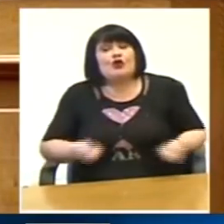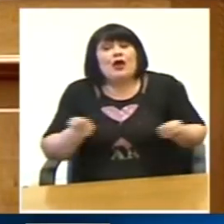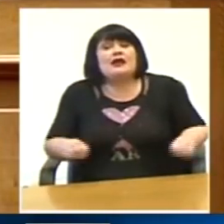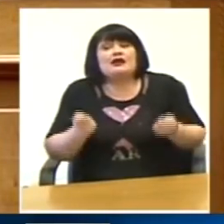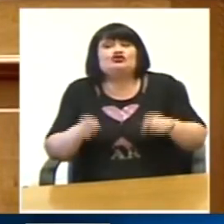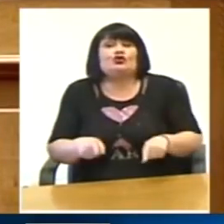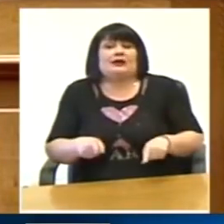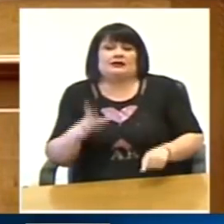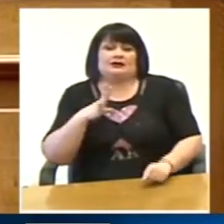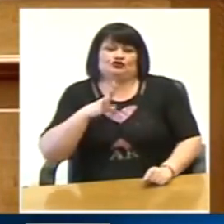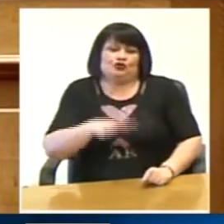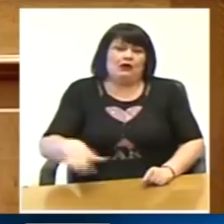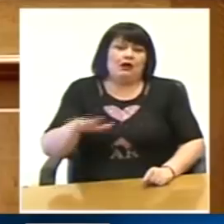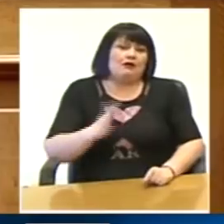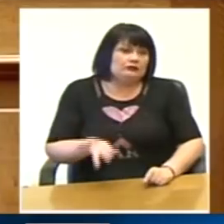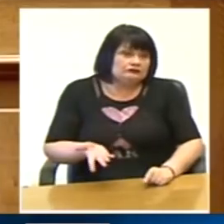σβέρκο του λαού μας.